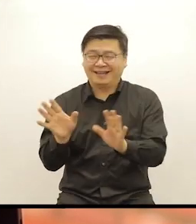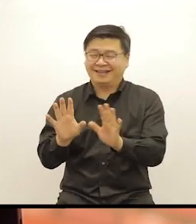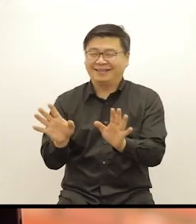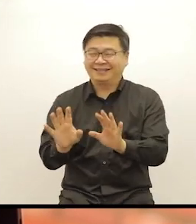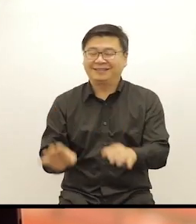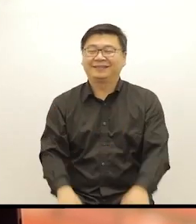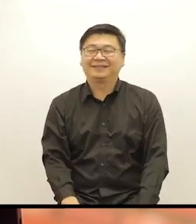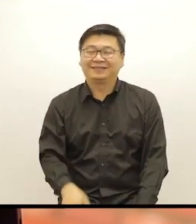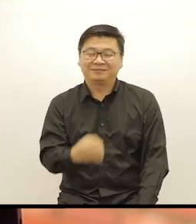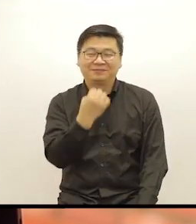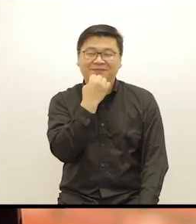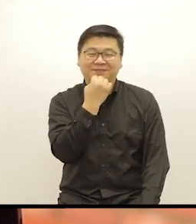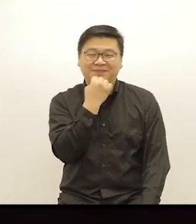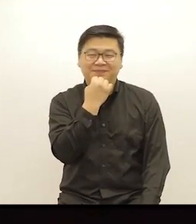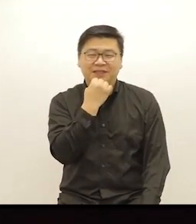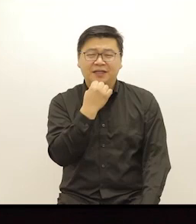예.